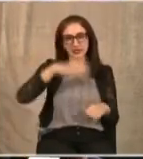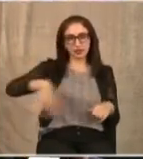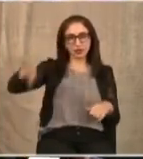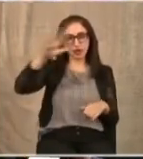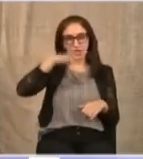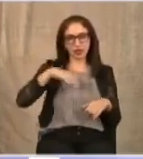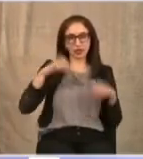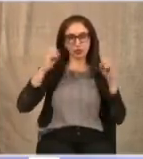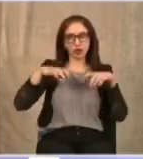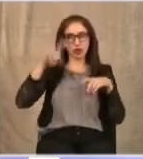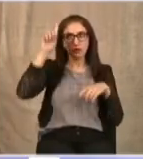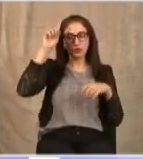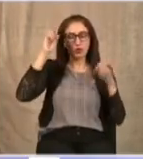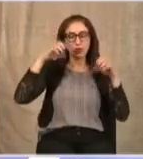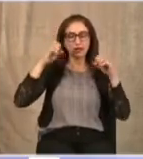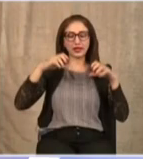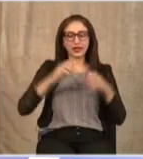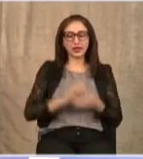الله وبركاته